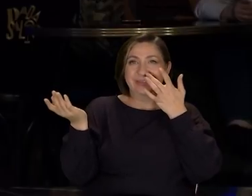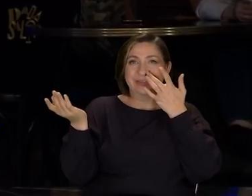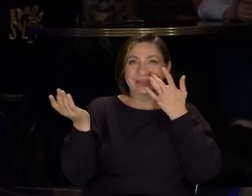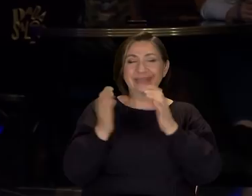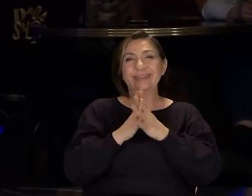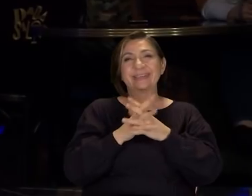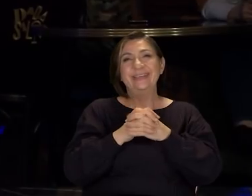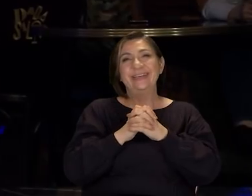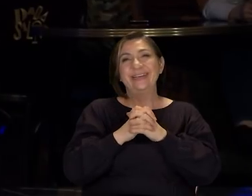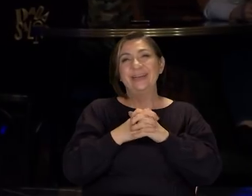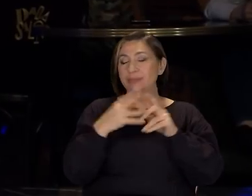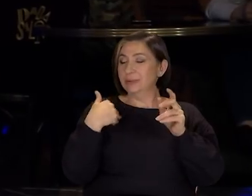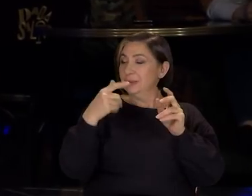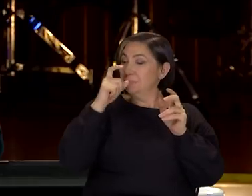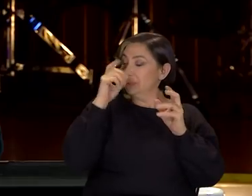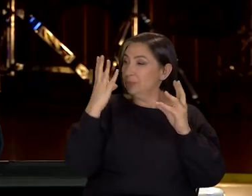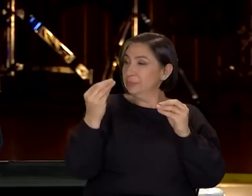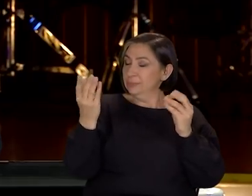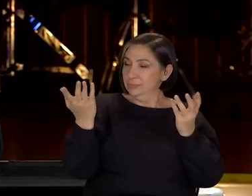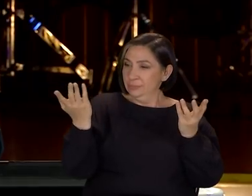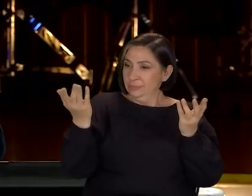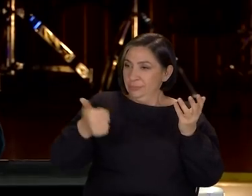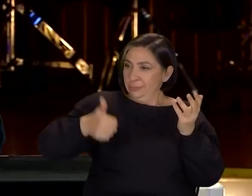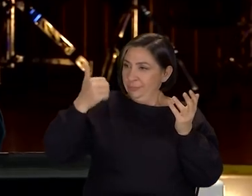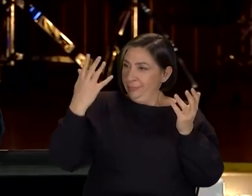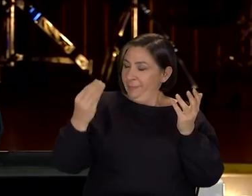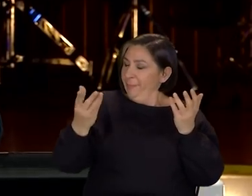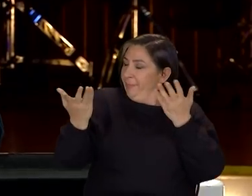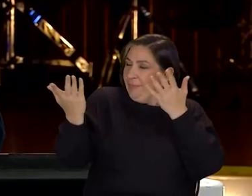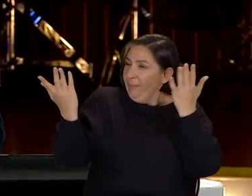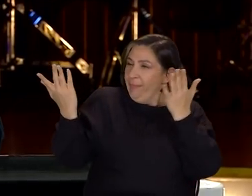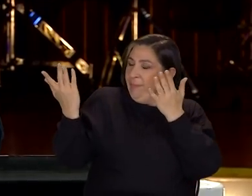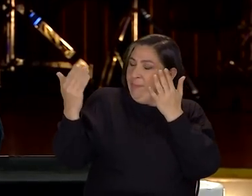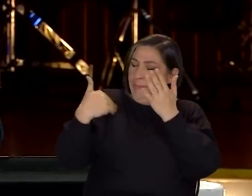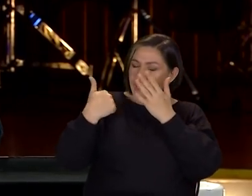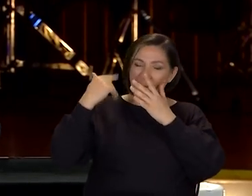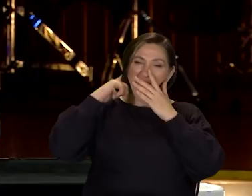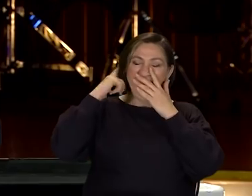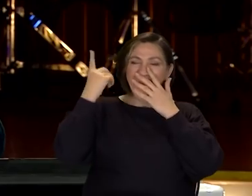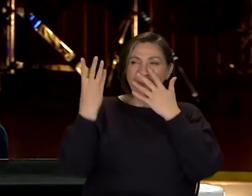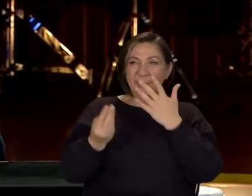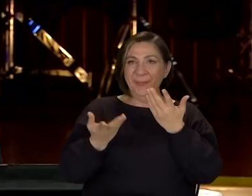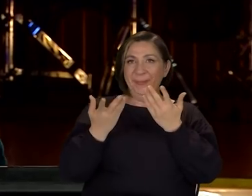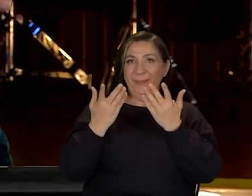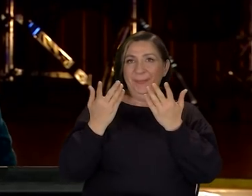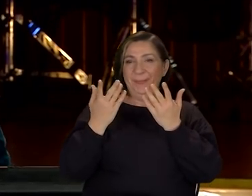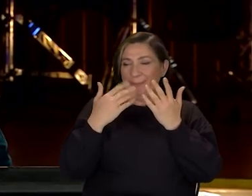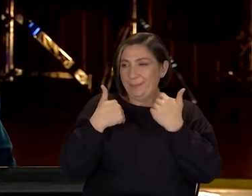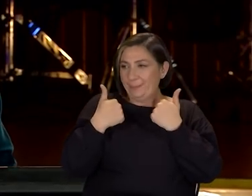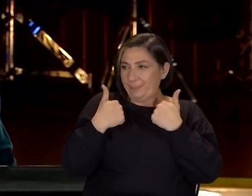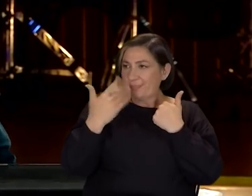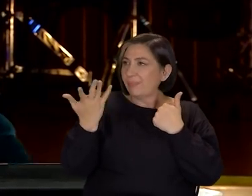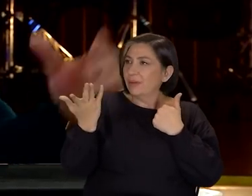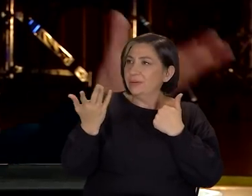Nasıl unutursun? Benim bir imparator olduğumu, başkan olduğumu. Ne var başka? Ve adamların duymayı sevdiği şey. Herkes